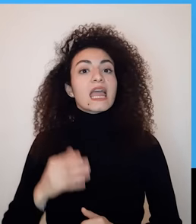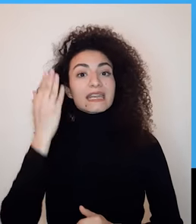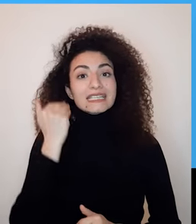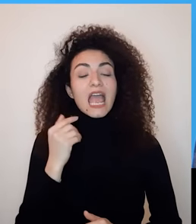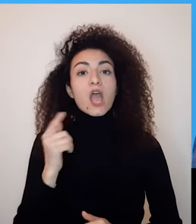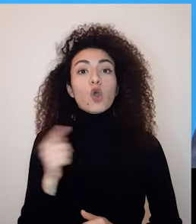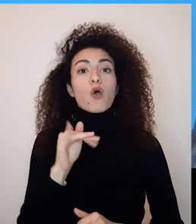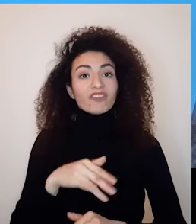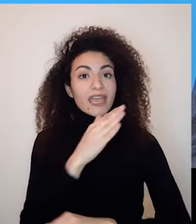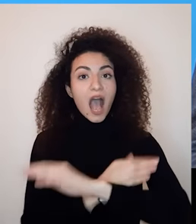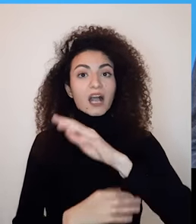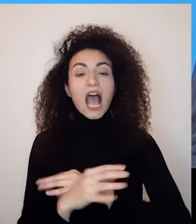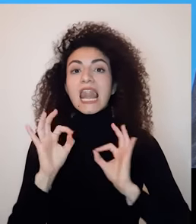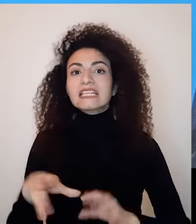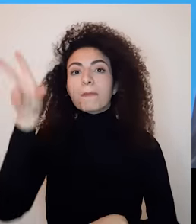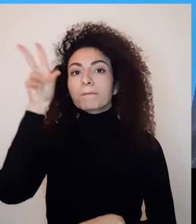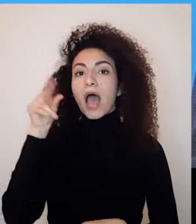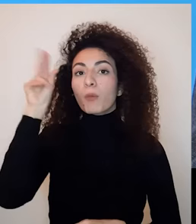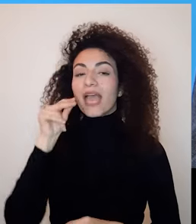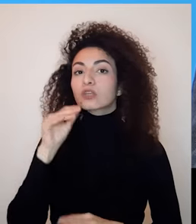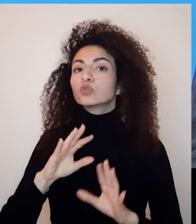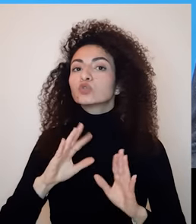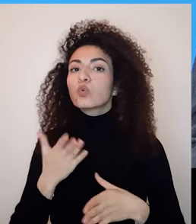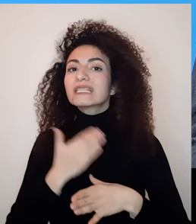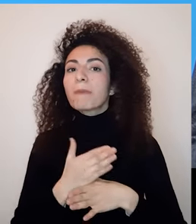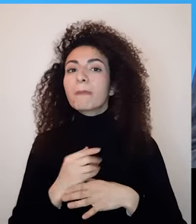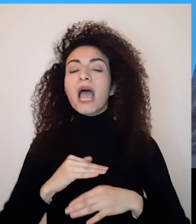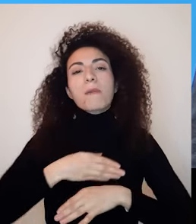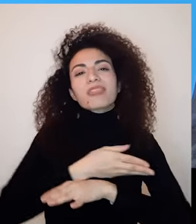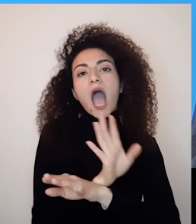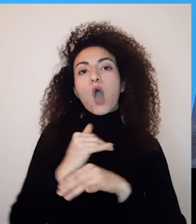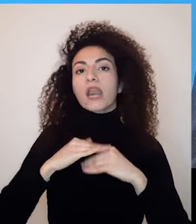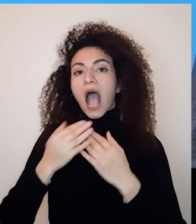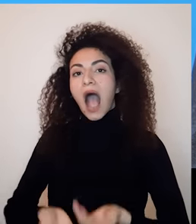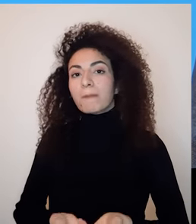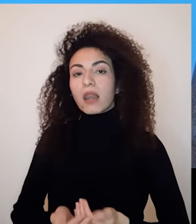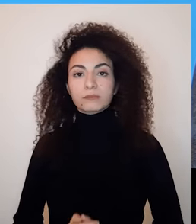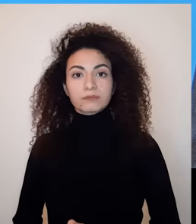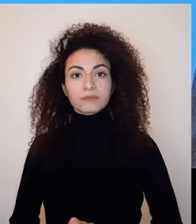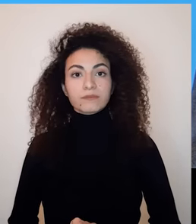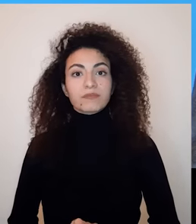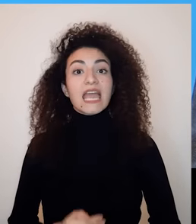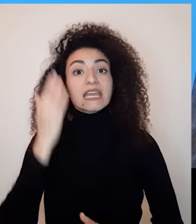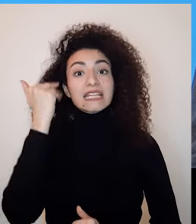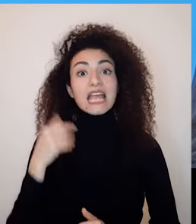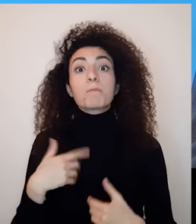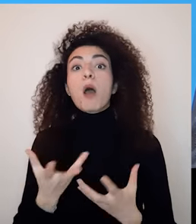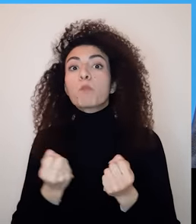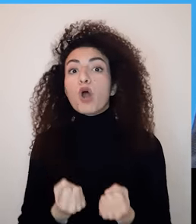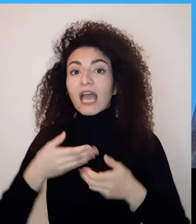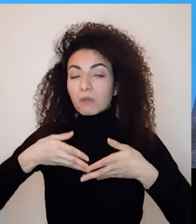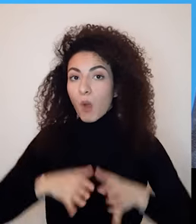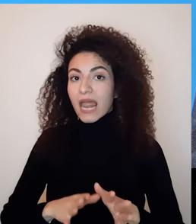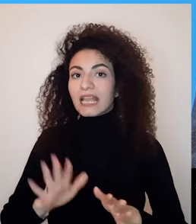إعاقة. مثلاً على كل امرأة ذات إعاقة يكون عندها معلومات تتعلق بأسباب تأخر الإنجاب. نسبة